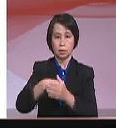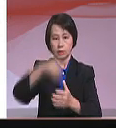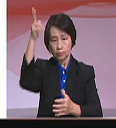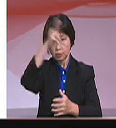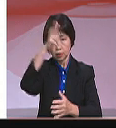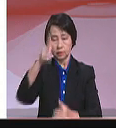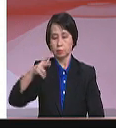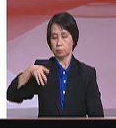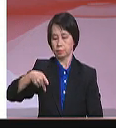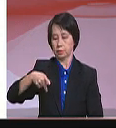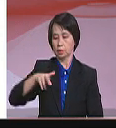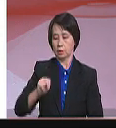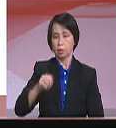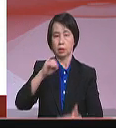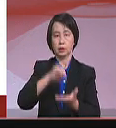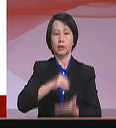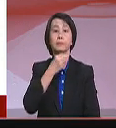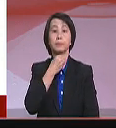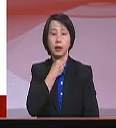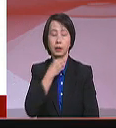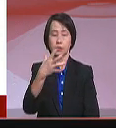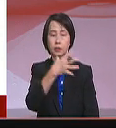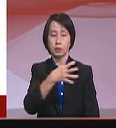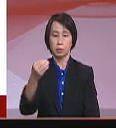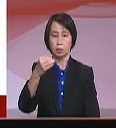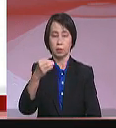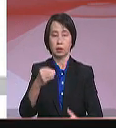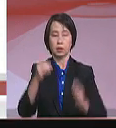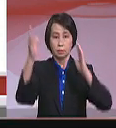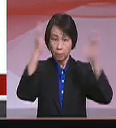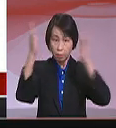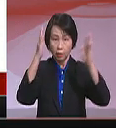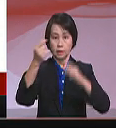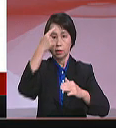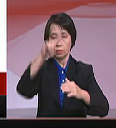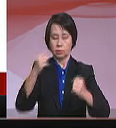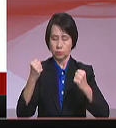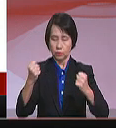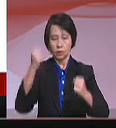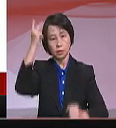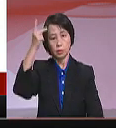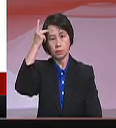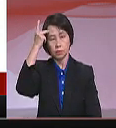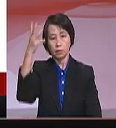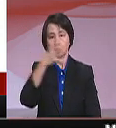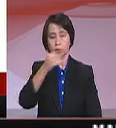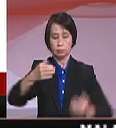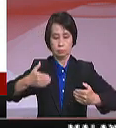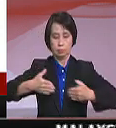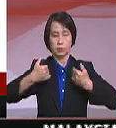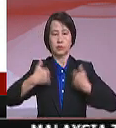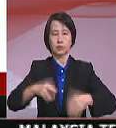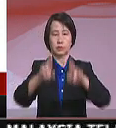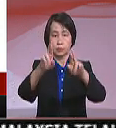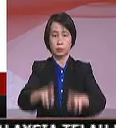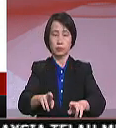Kerajaan Perikatan Nasional di Negeri Perak dan juga di peringkat nasional demi kestabilan politik dan kesejahteraan